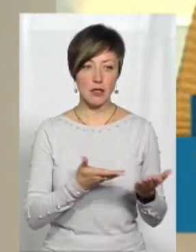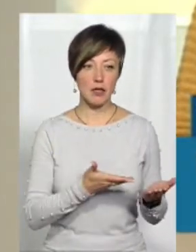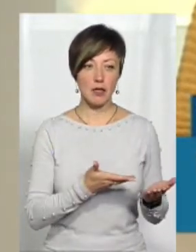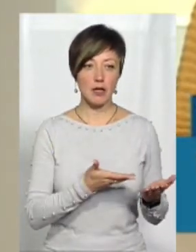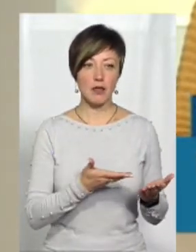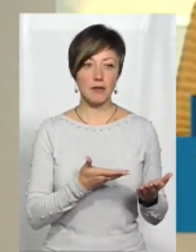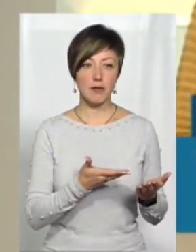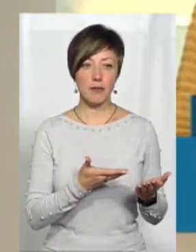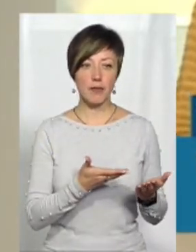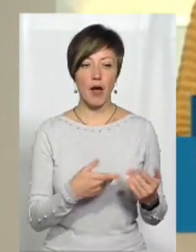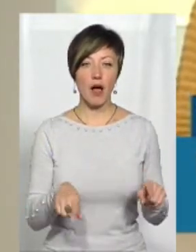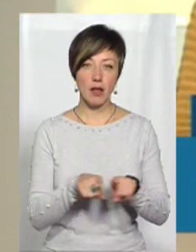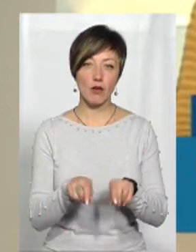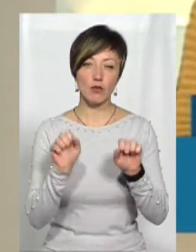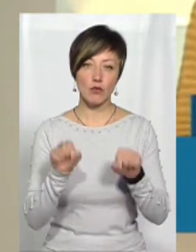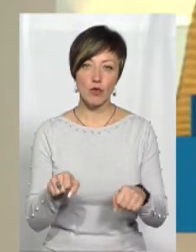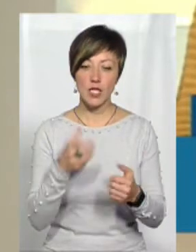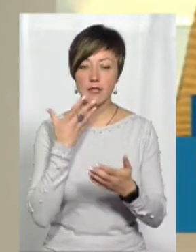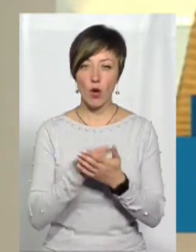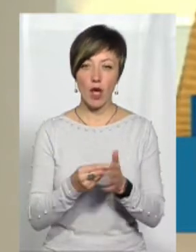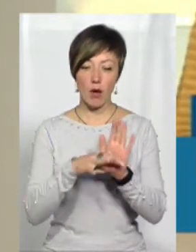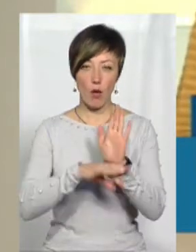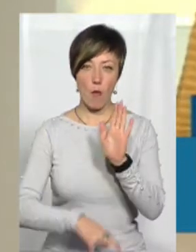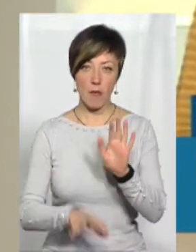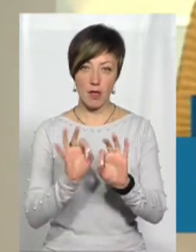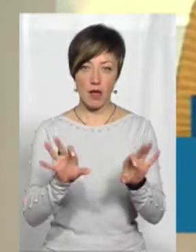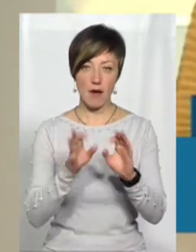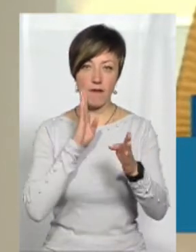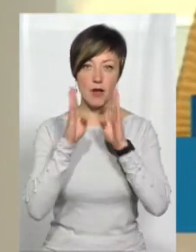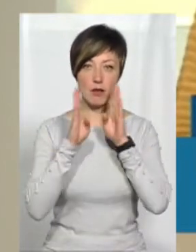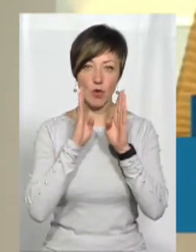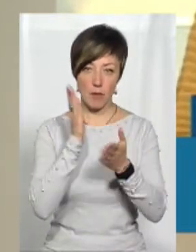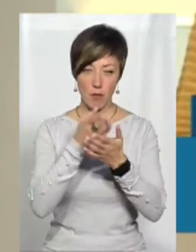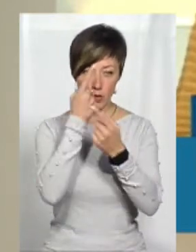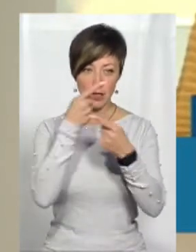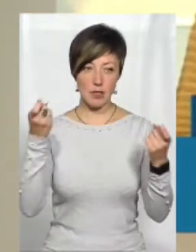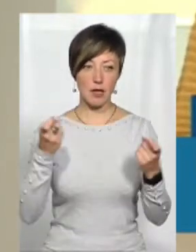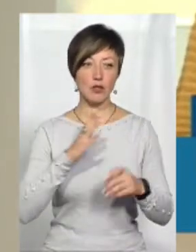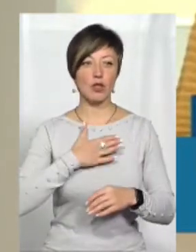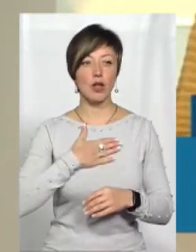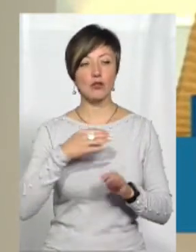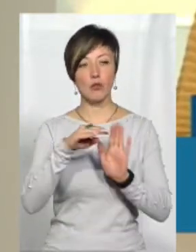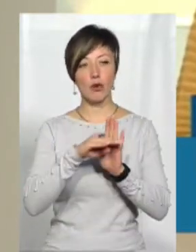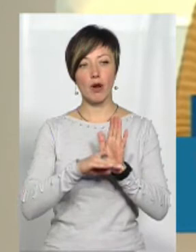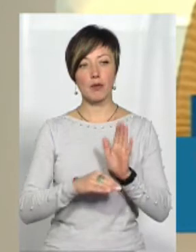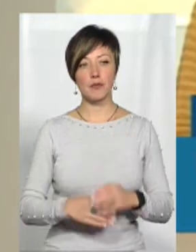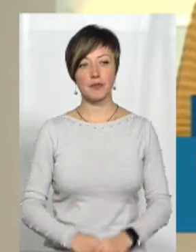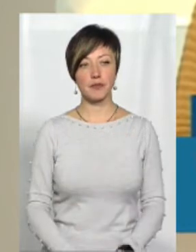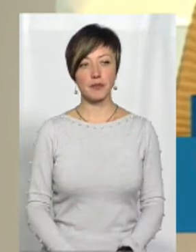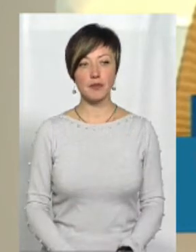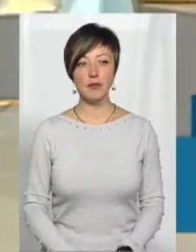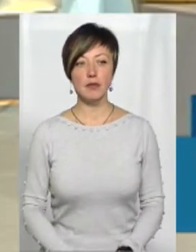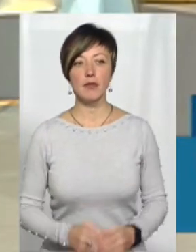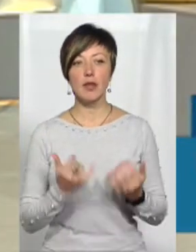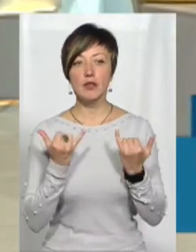на екрані, а також можете ставити свої коментарі у Фейсбуці під прямою трансляцією нашої програми. А